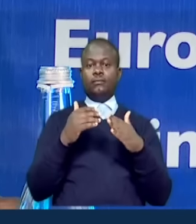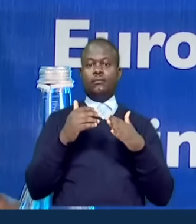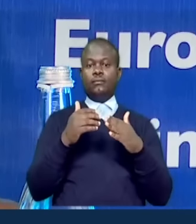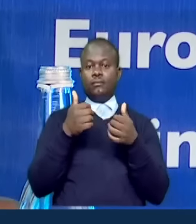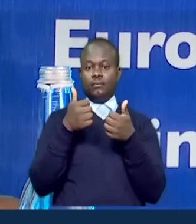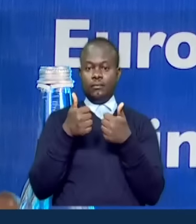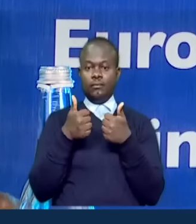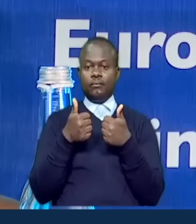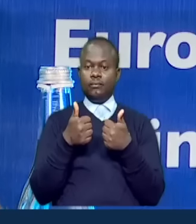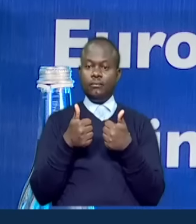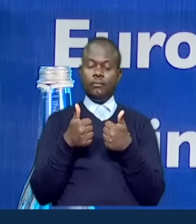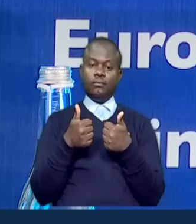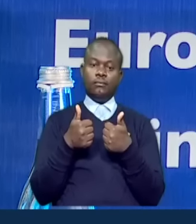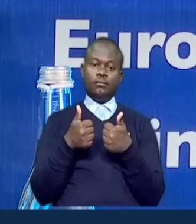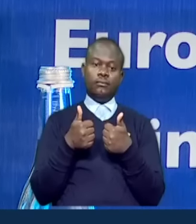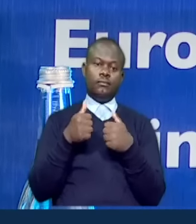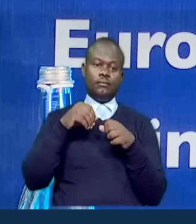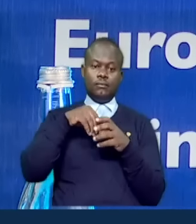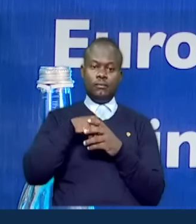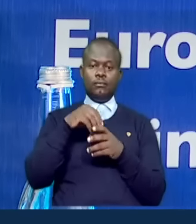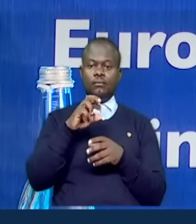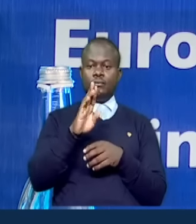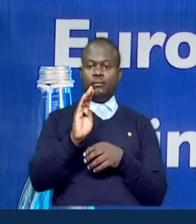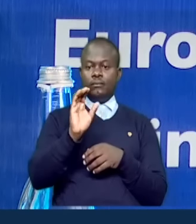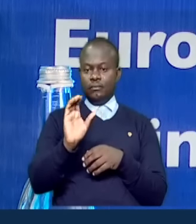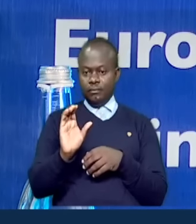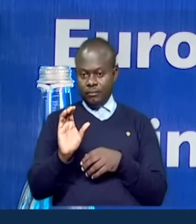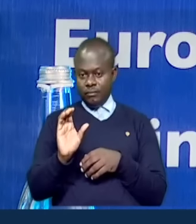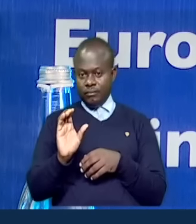nziza zabugenewe muri RBC.